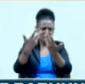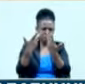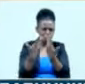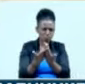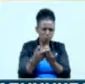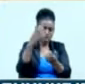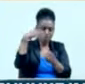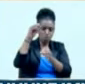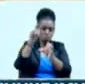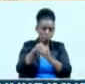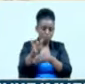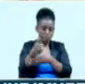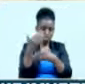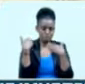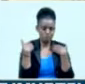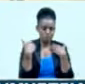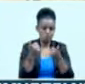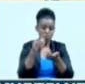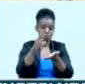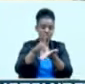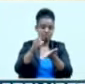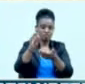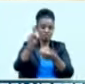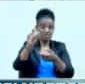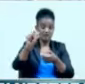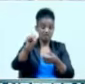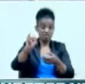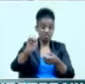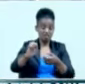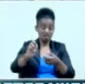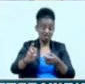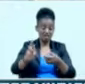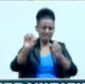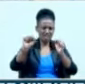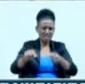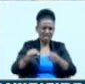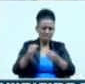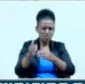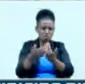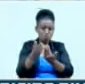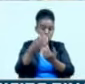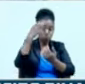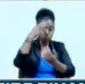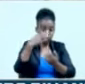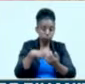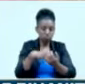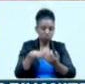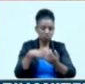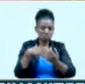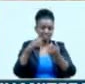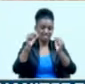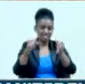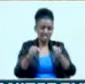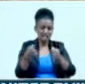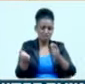bikwiye abayagana. Minisitiri w'ubuzima Dr. Daniel Ngamije avuga ko ibi bizafasha kubungabunga ubuzima bw'abaturage kandi